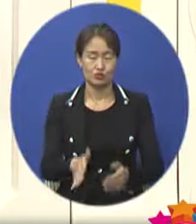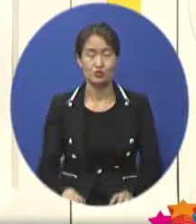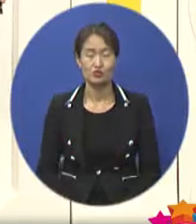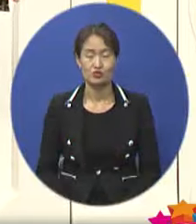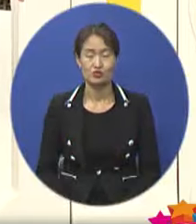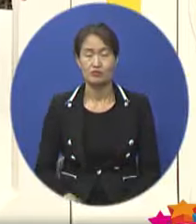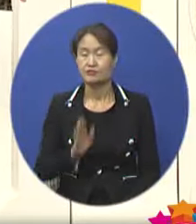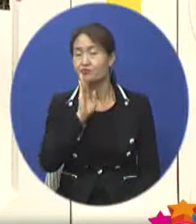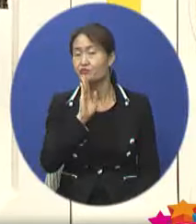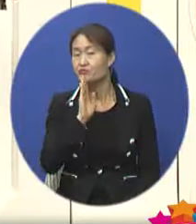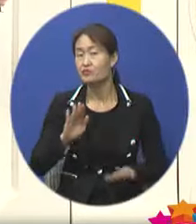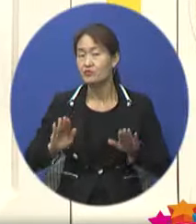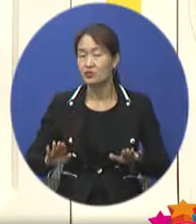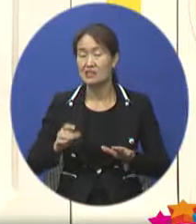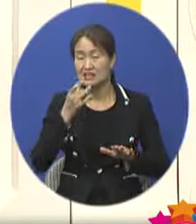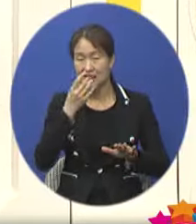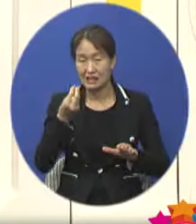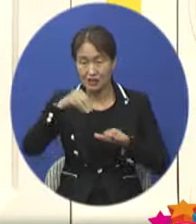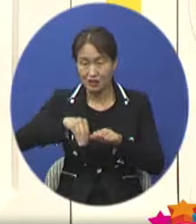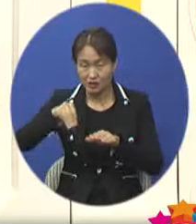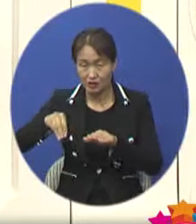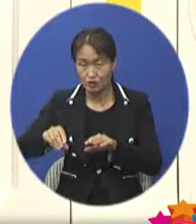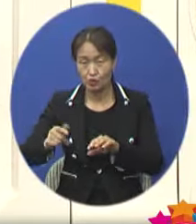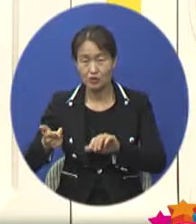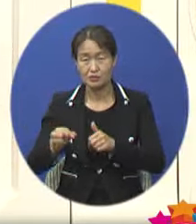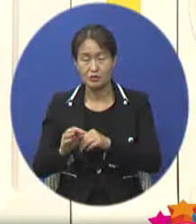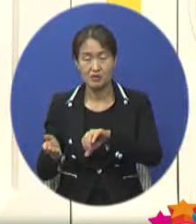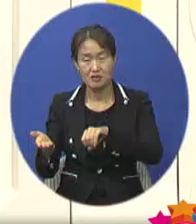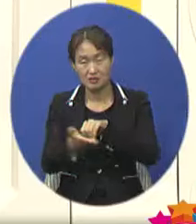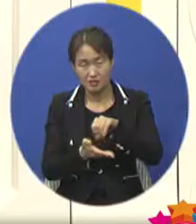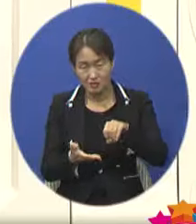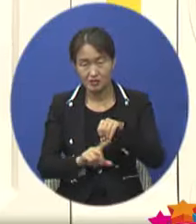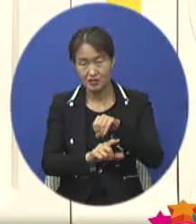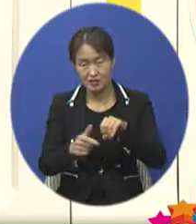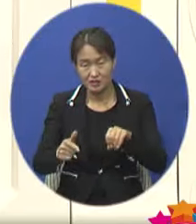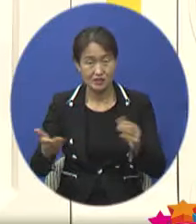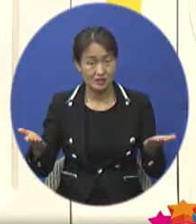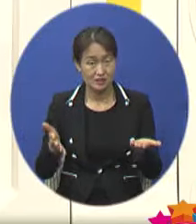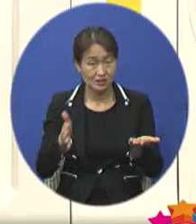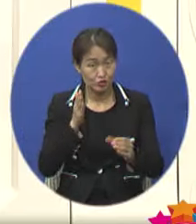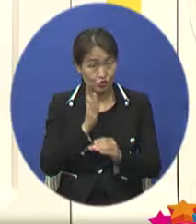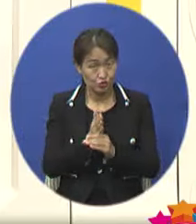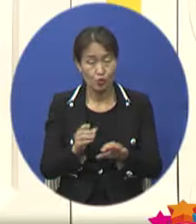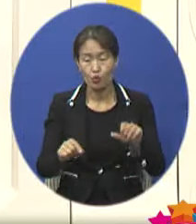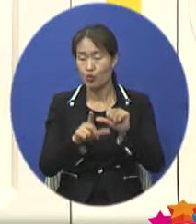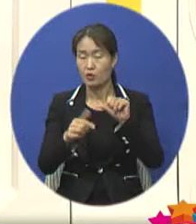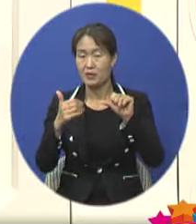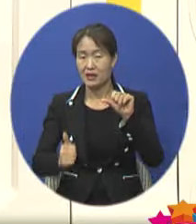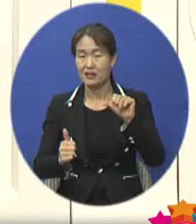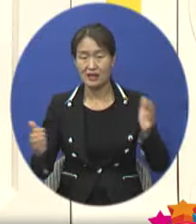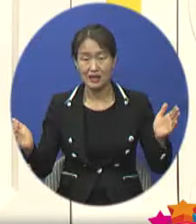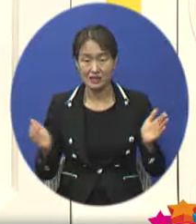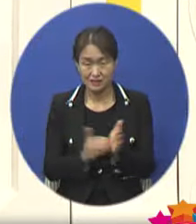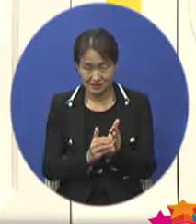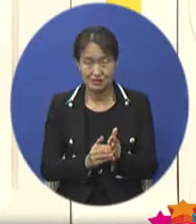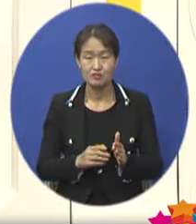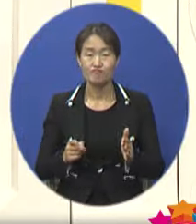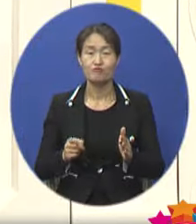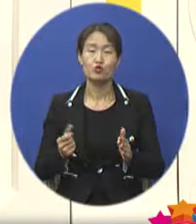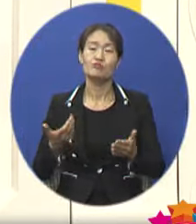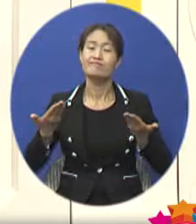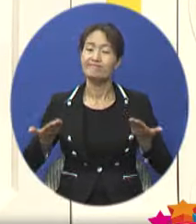예. 농번기철이어서 좀 바쁘시겠어요? 예, 농무야 지금 올 예. 말까지가 농번기라서 조금